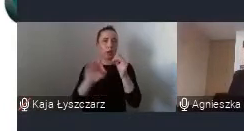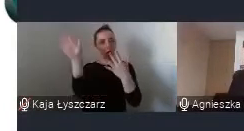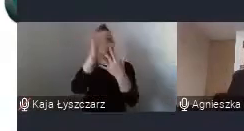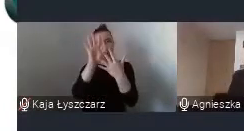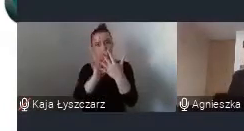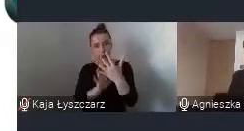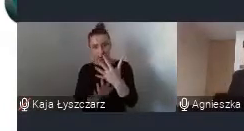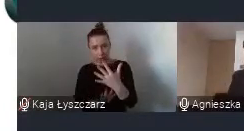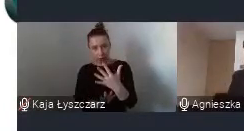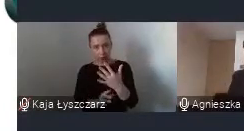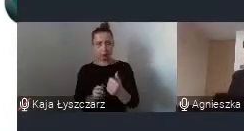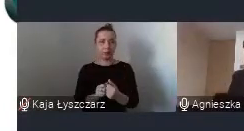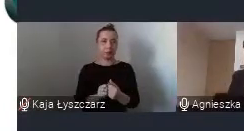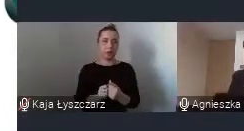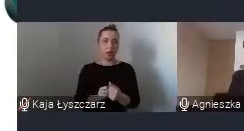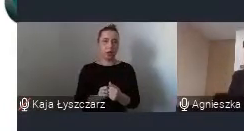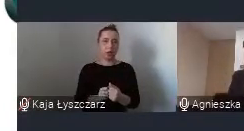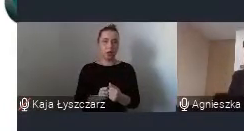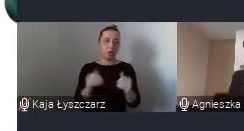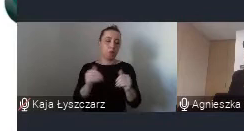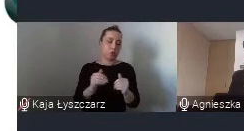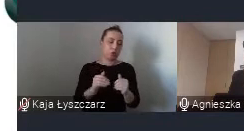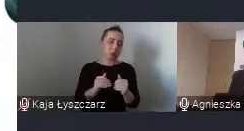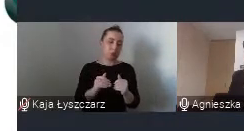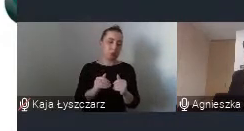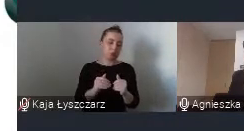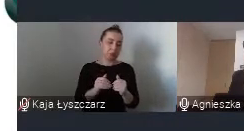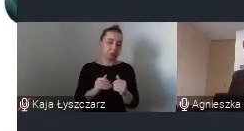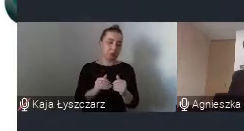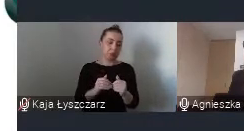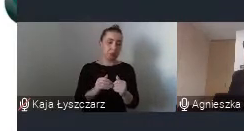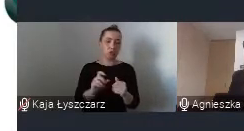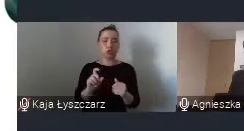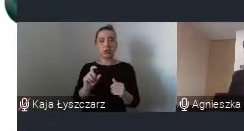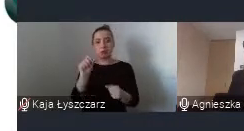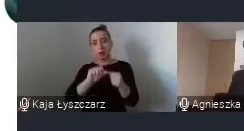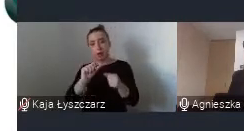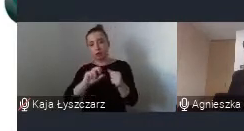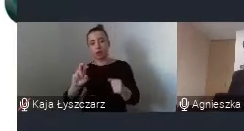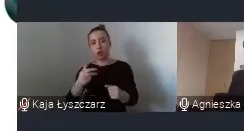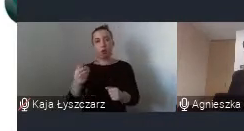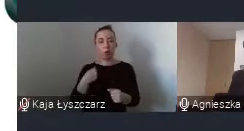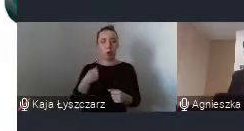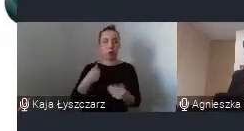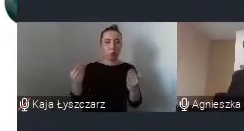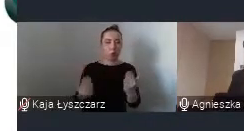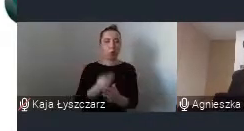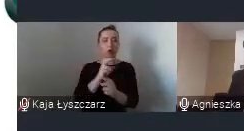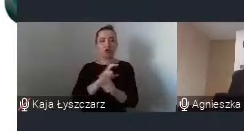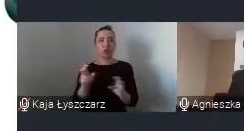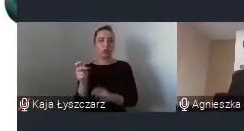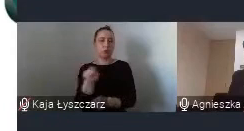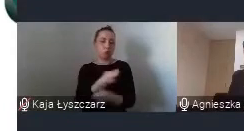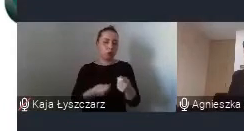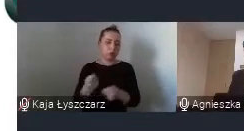z tych projektów jest opisany, o każdym można przeczytać, co tam było tym innowacyjnym komponentem, jak się udaje